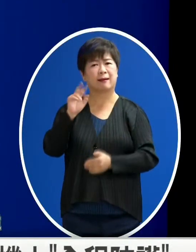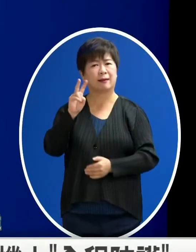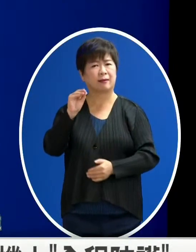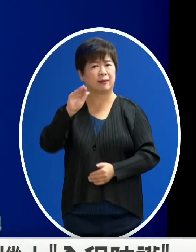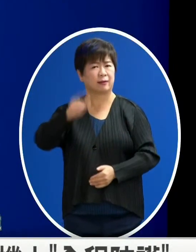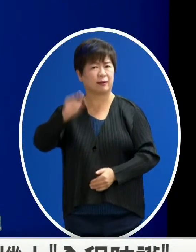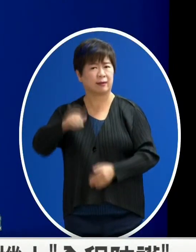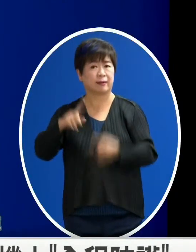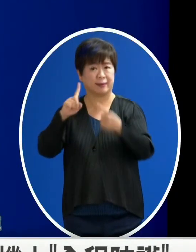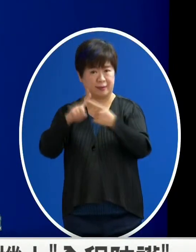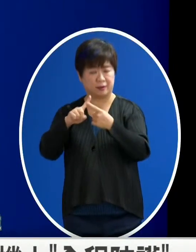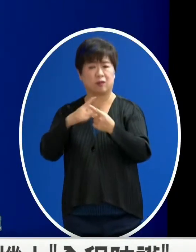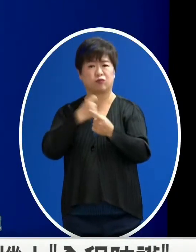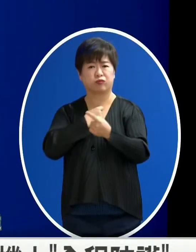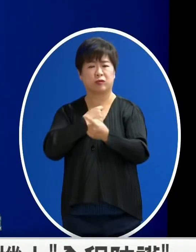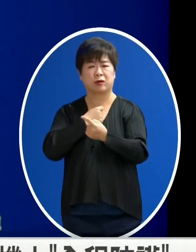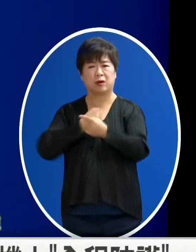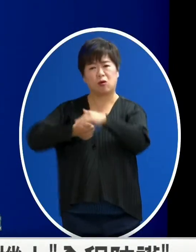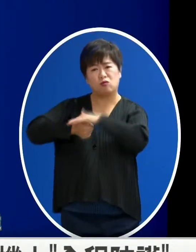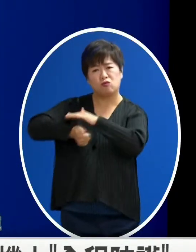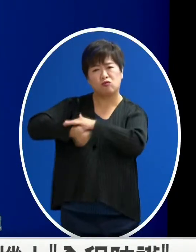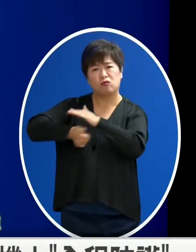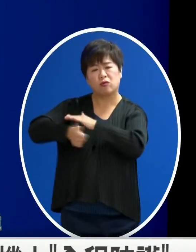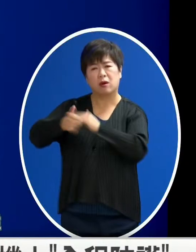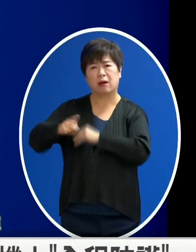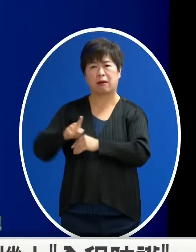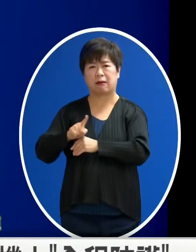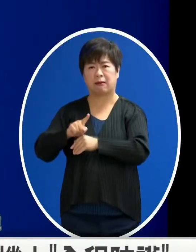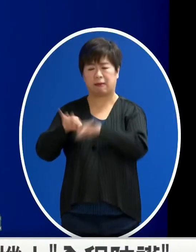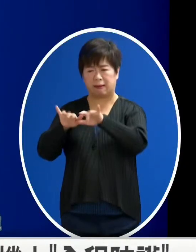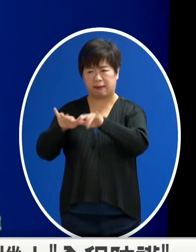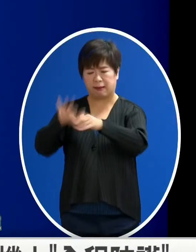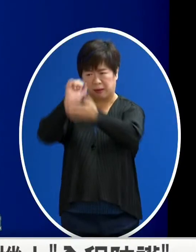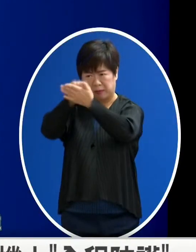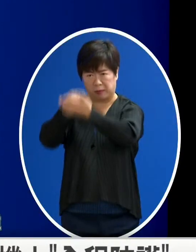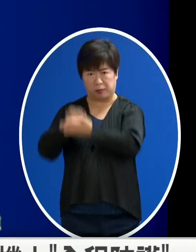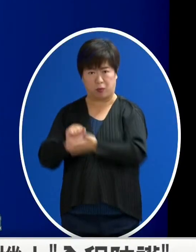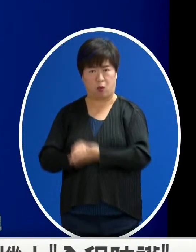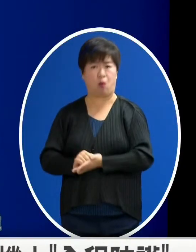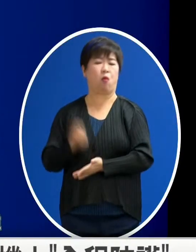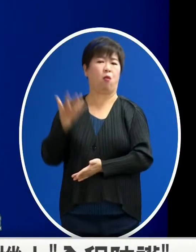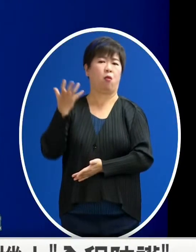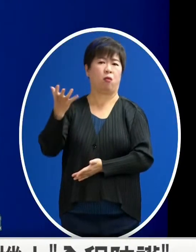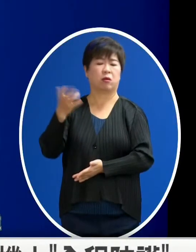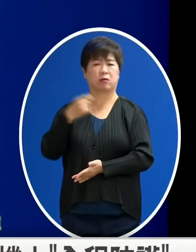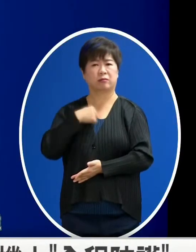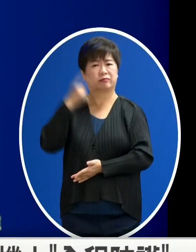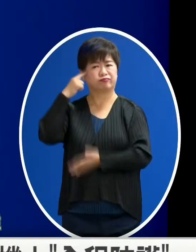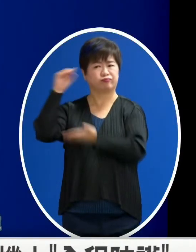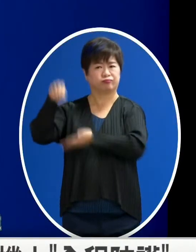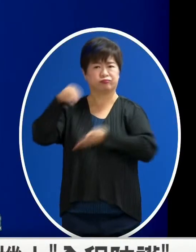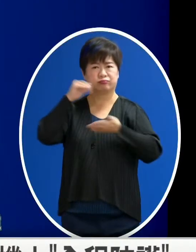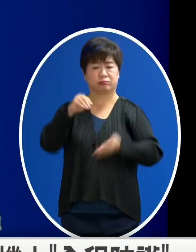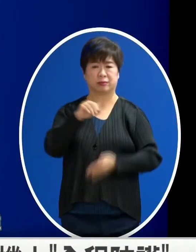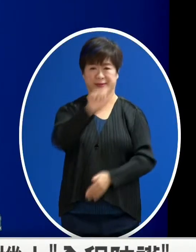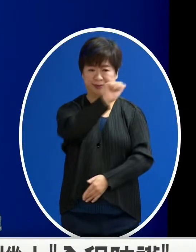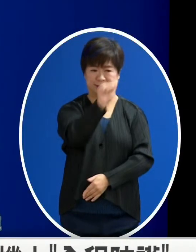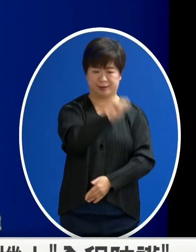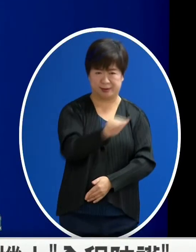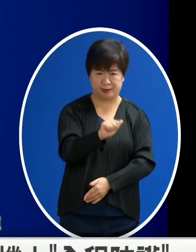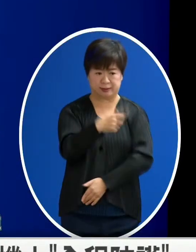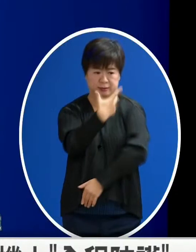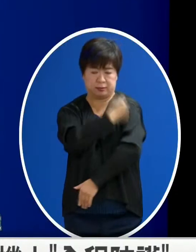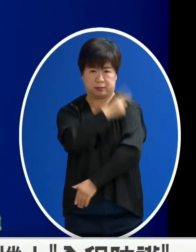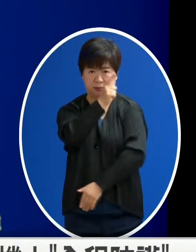有29,000人加入这个这个通报啊，所以针对这个部分，我们就拿来跟 A D 打